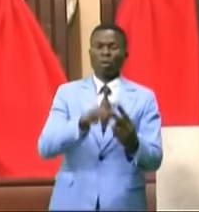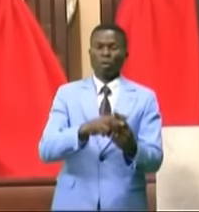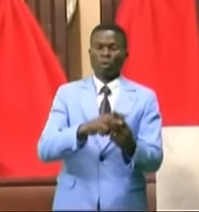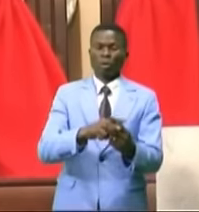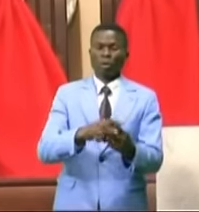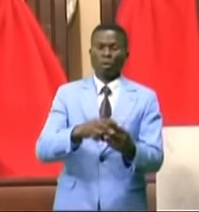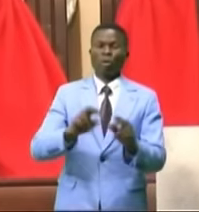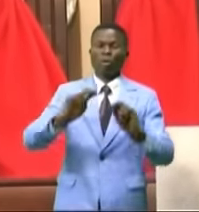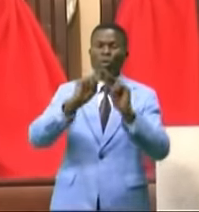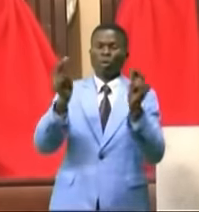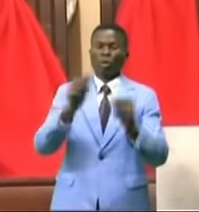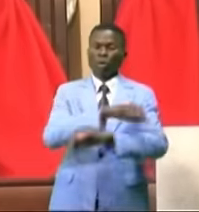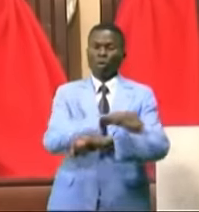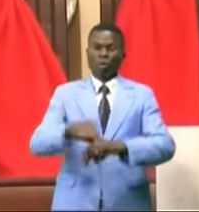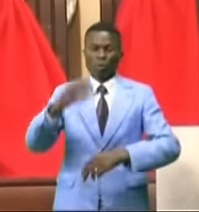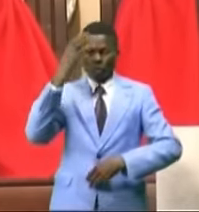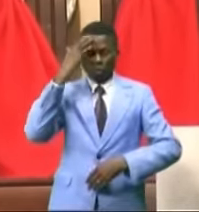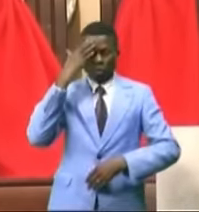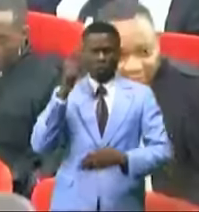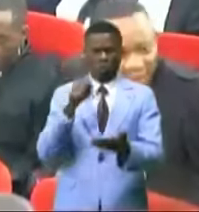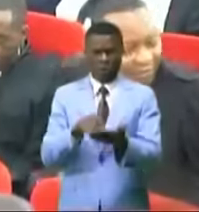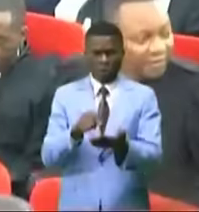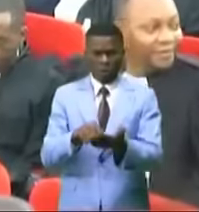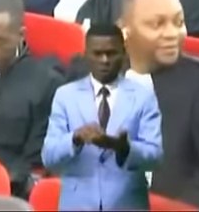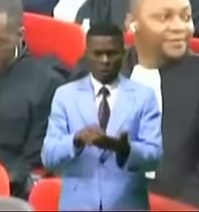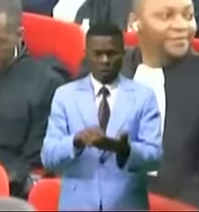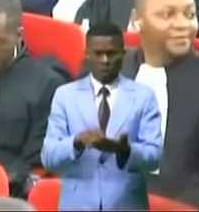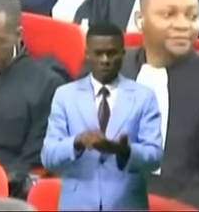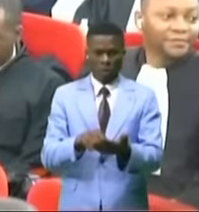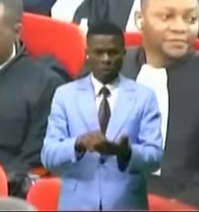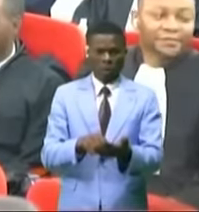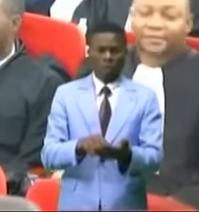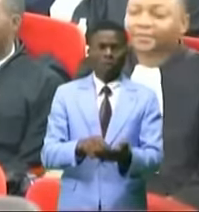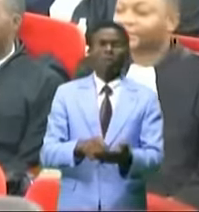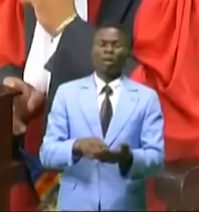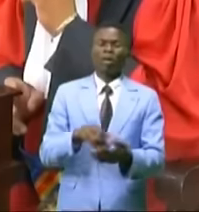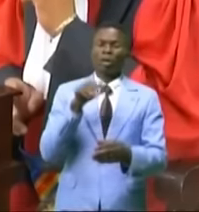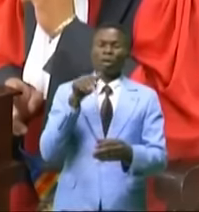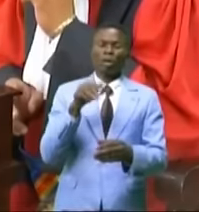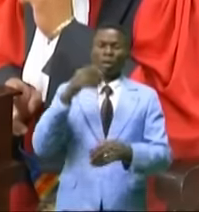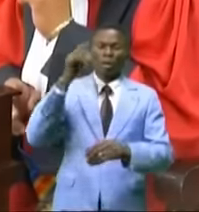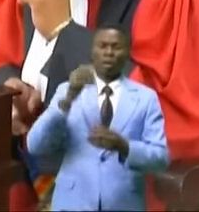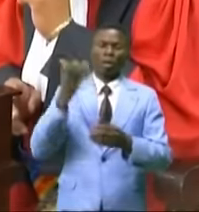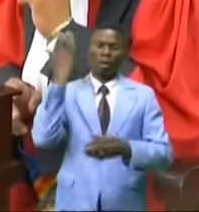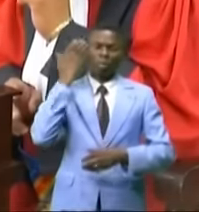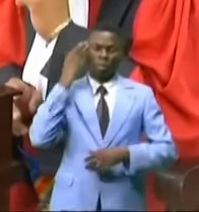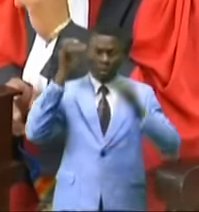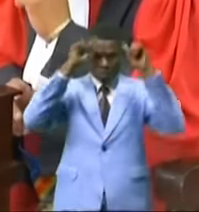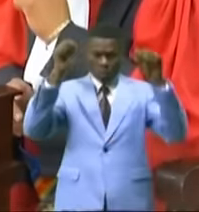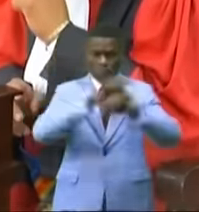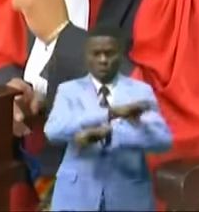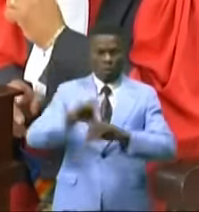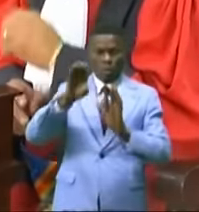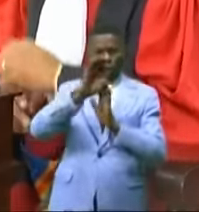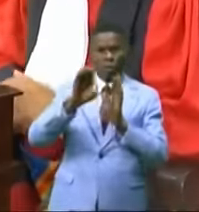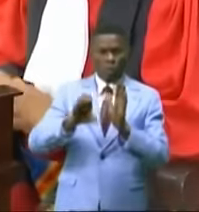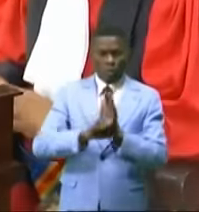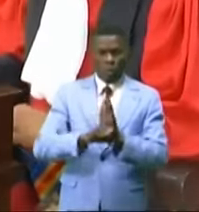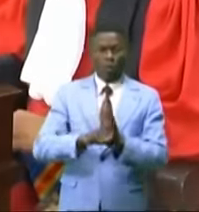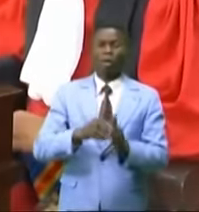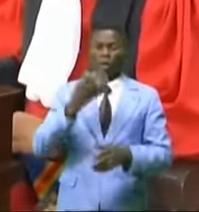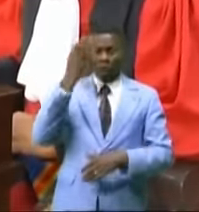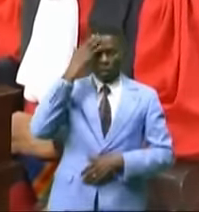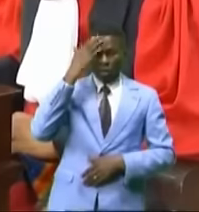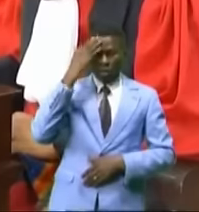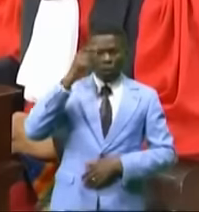juridictions pour connaître de celui-ci. Siégeant en chambre unique, Dieudonné Kamou, l'État président de la Cour constitutionnelle, s'assure